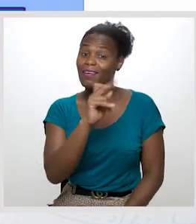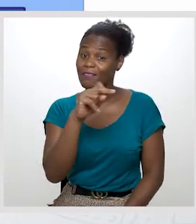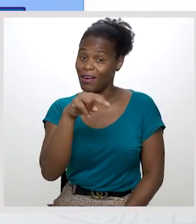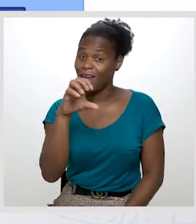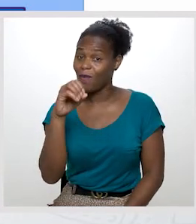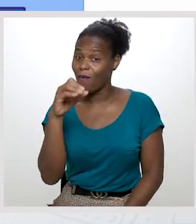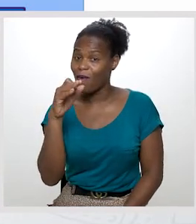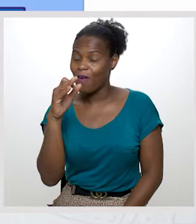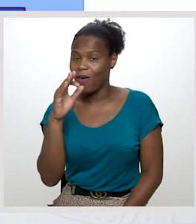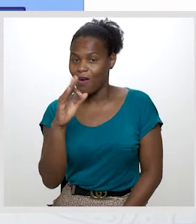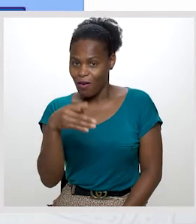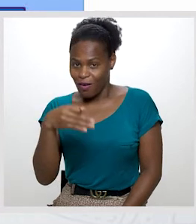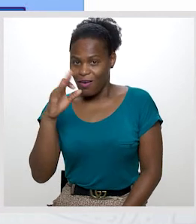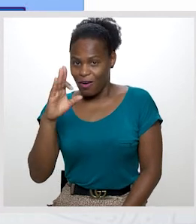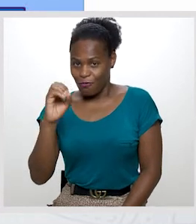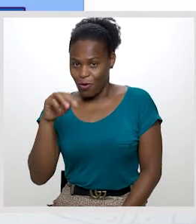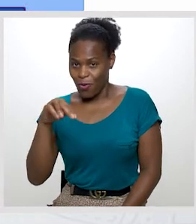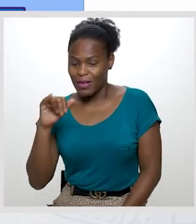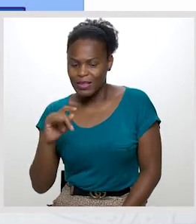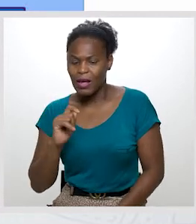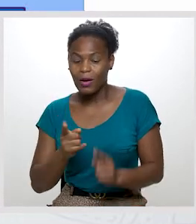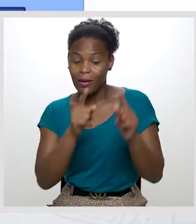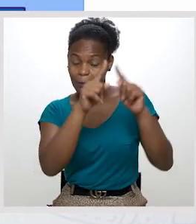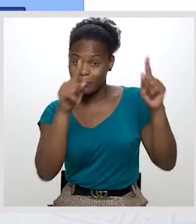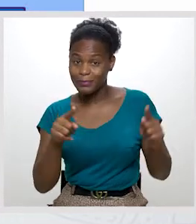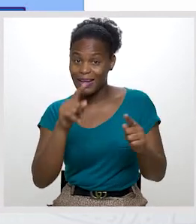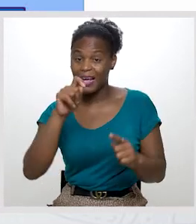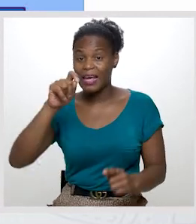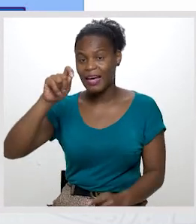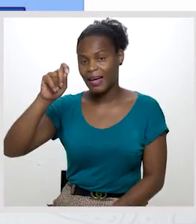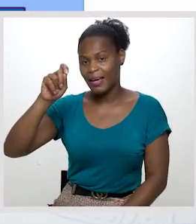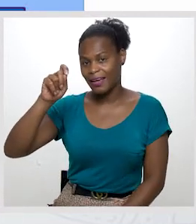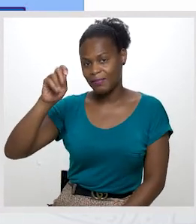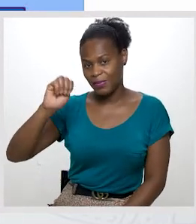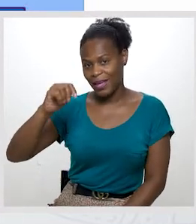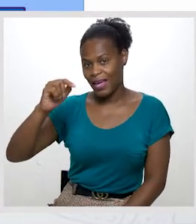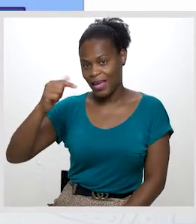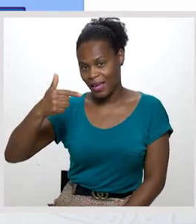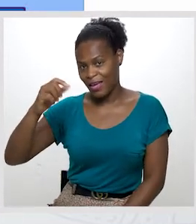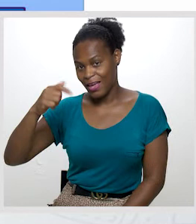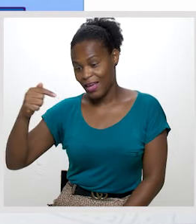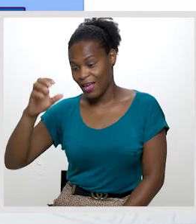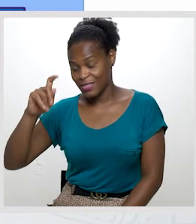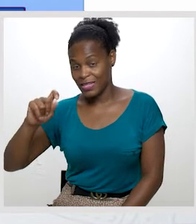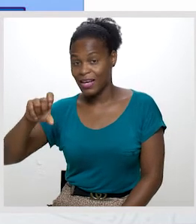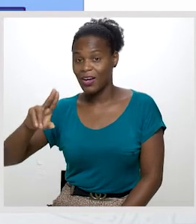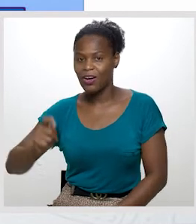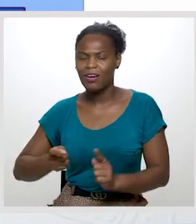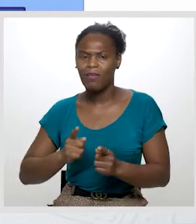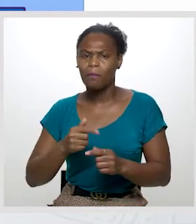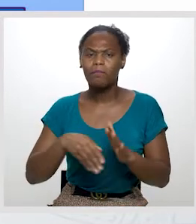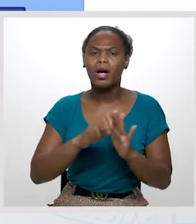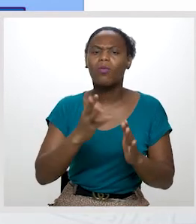la colonne où on a la question avec est-ce que. Très bien. On part combien de temps? C'est une question